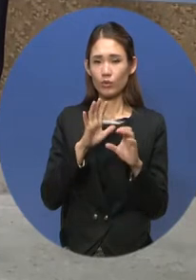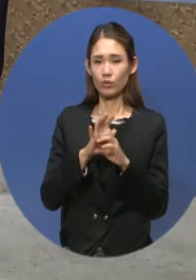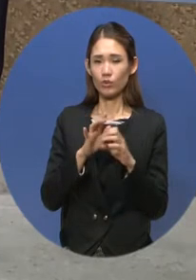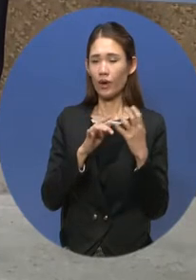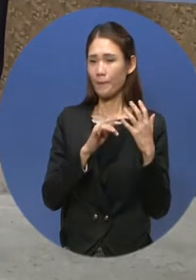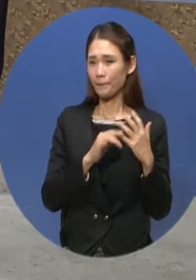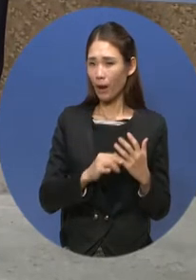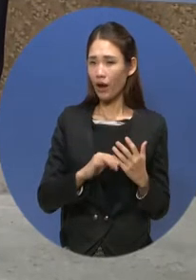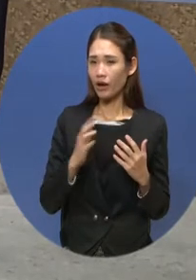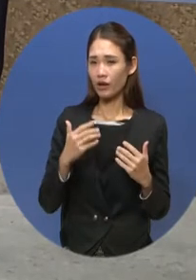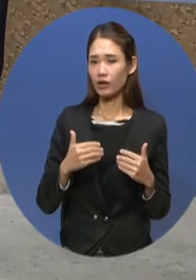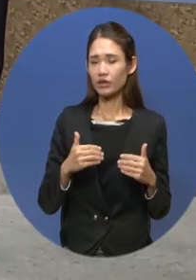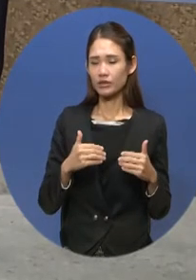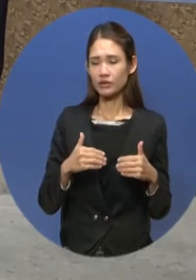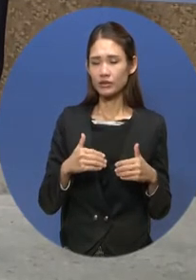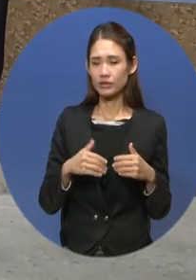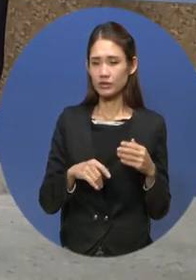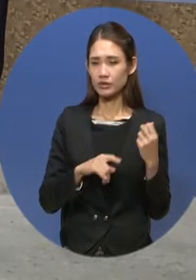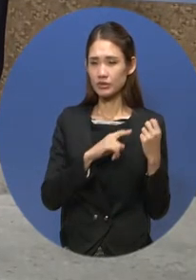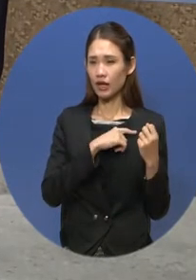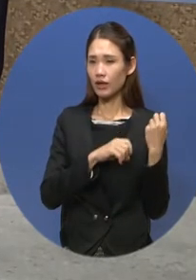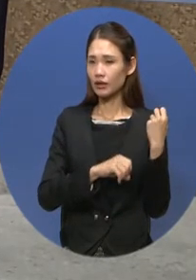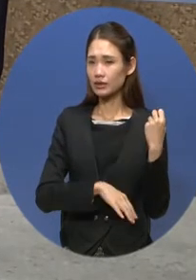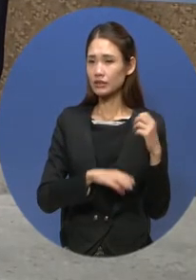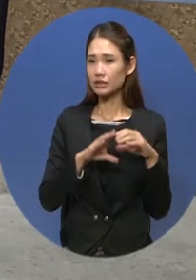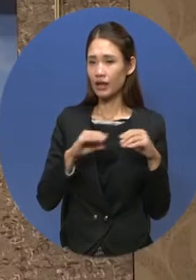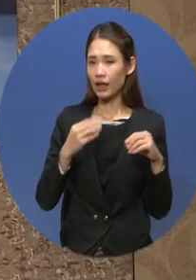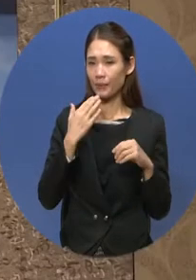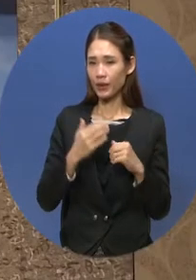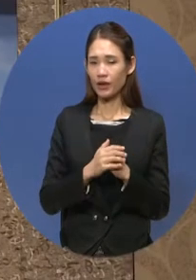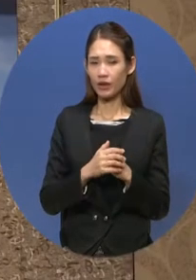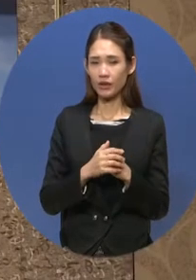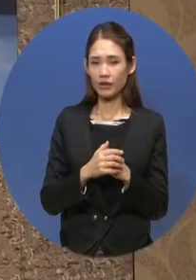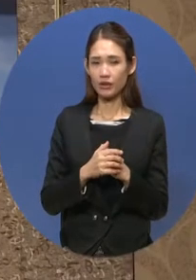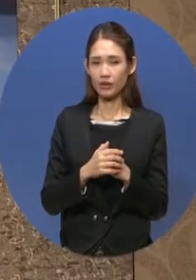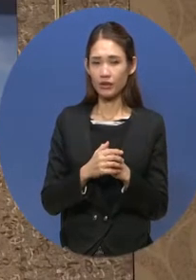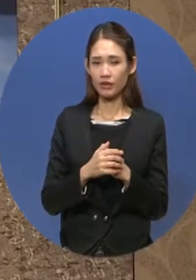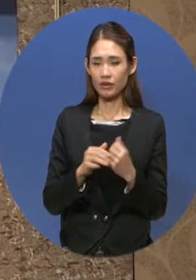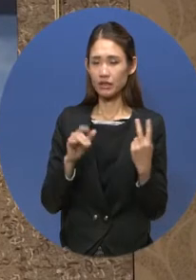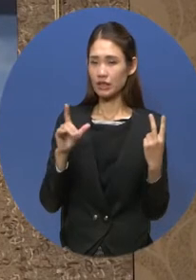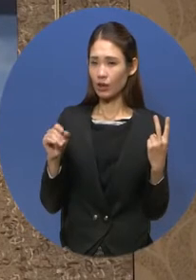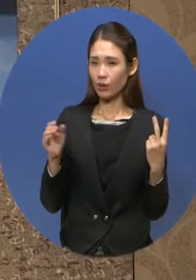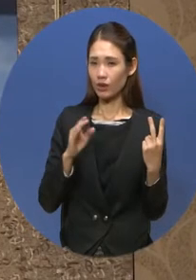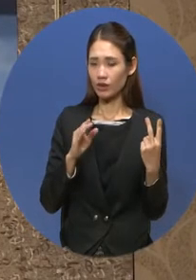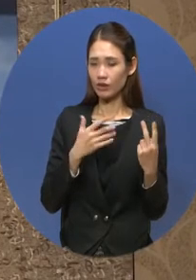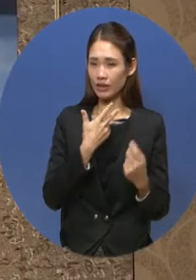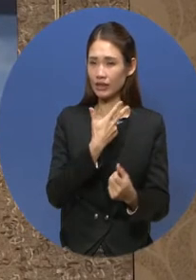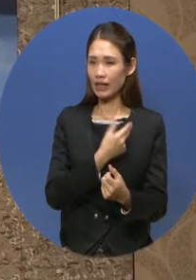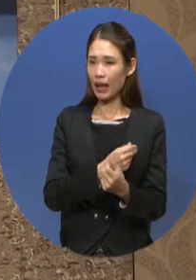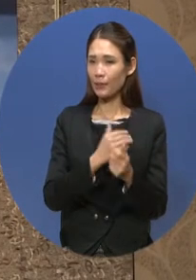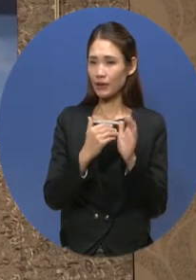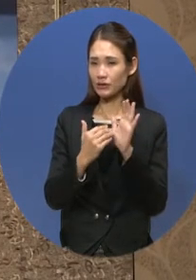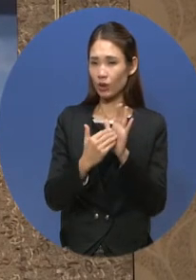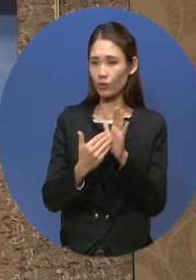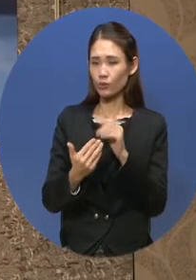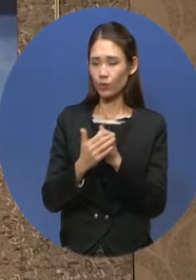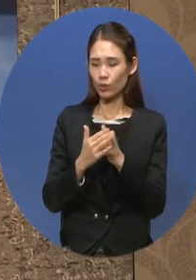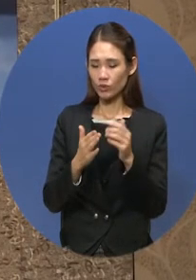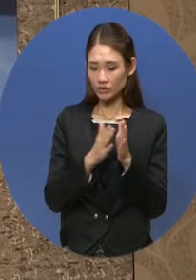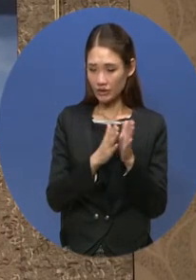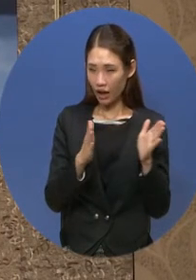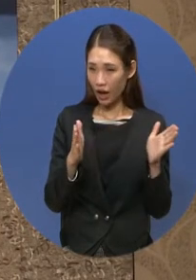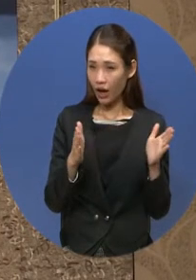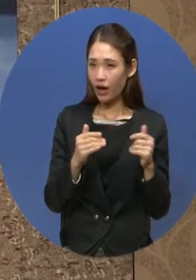이제 되어야지 근본적인 문제는 해결되겠지만 예. 이렇게 지금 이제 2월 달부터는 우리가 예방접종도 시작하잖아요.